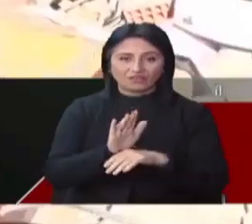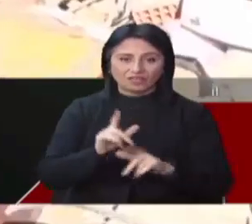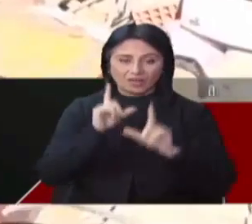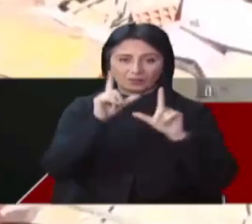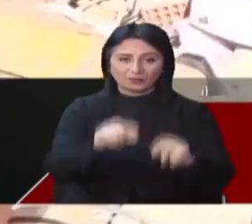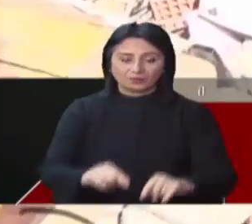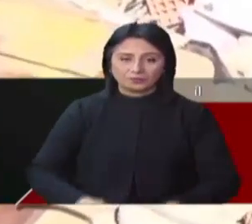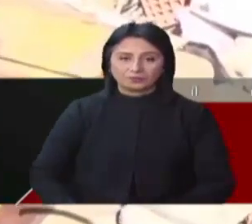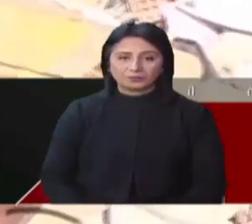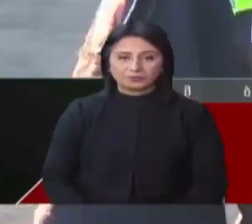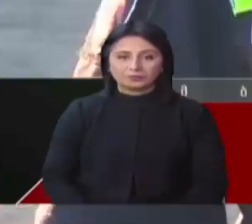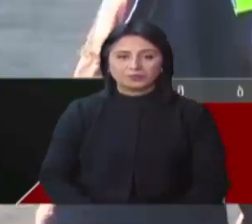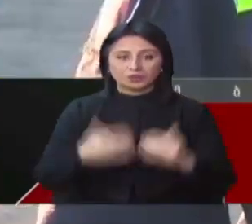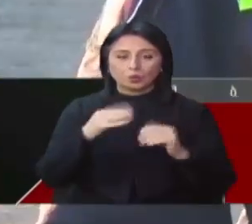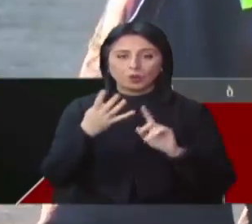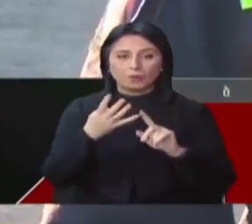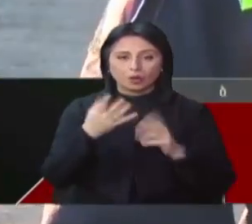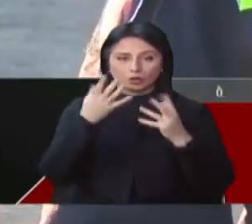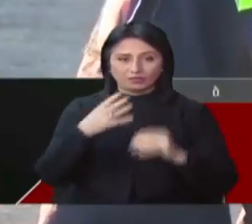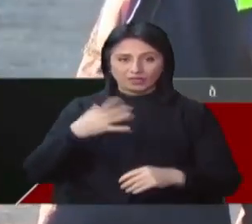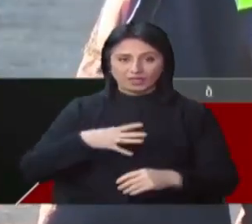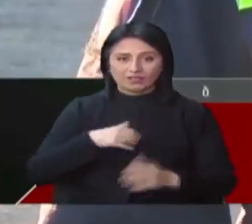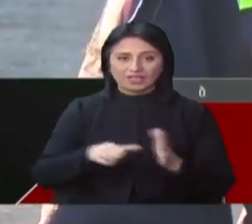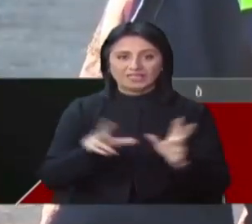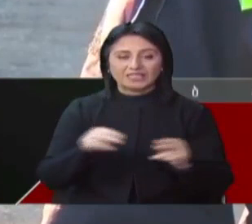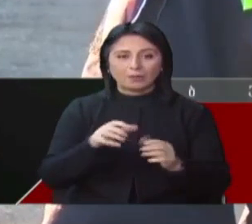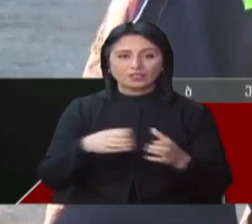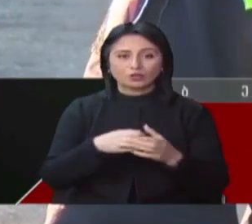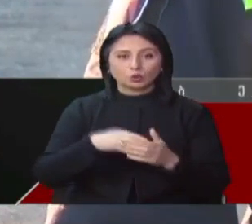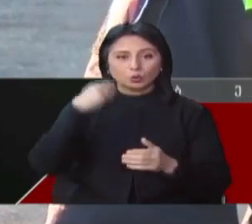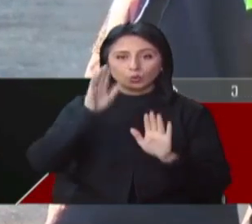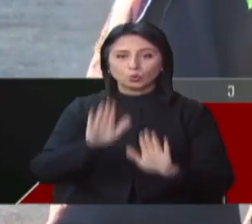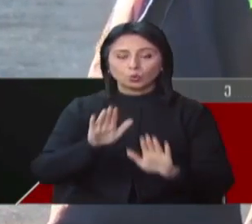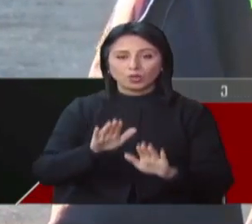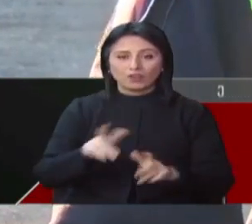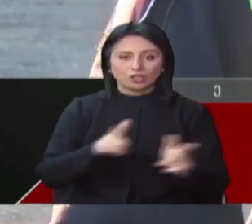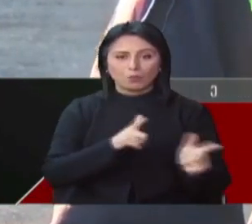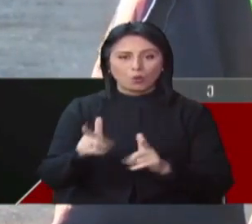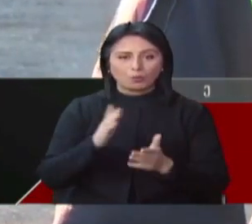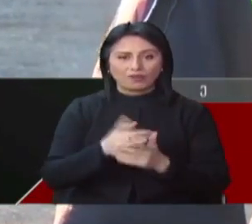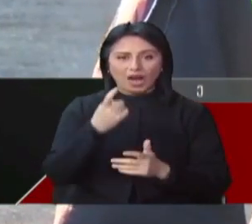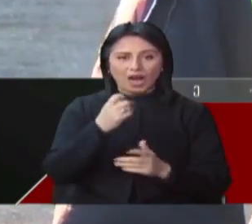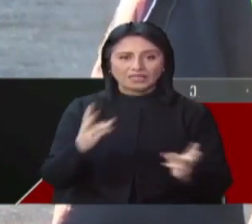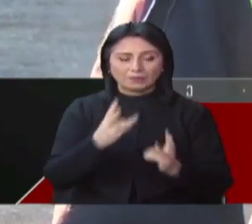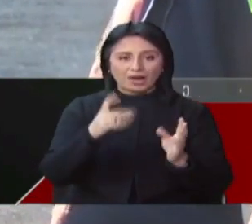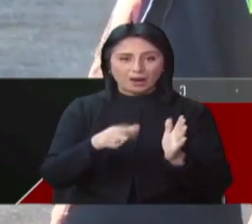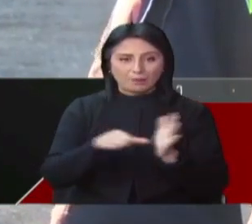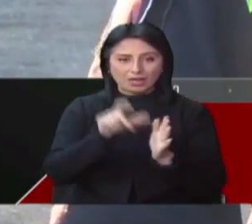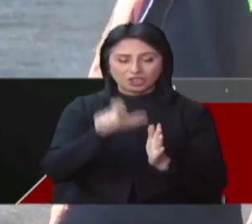იმყოფება. უკვე მეოთხე დღეა, რაც ქართული სამაშველო ჯგუფი თურქეთშია. ადგილზე მობილიზებულია 100 მეხანძრე